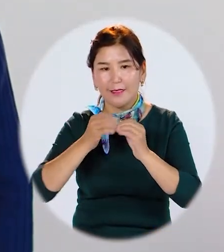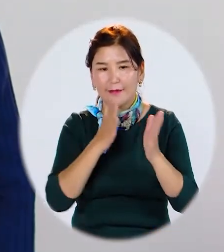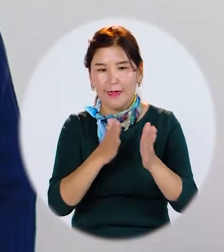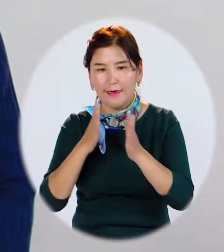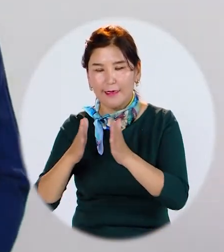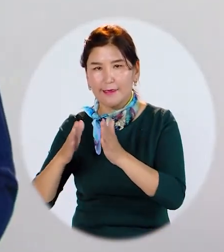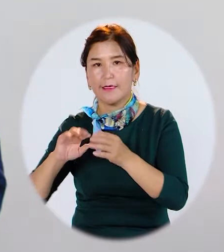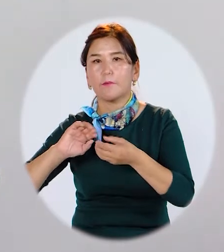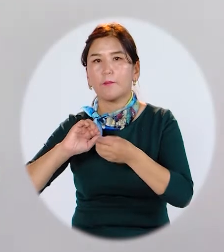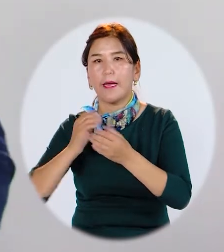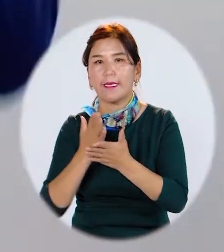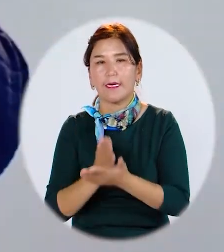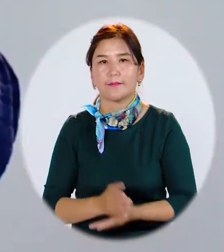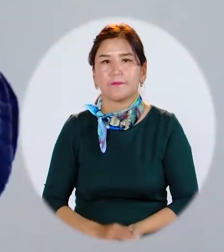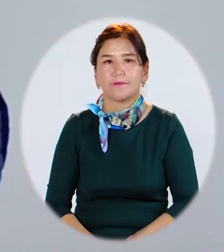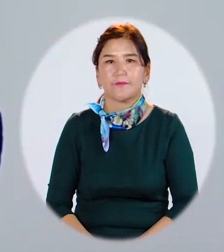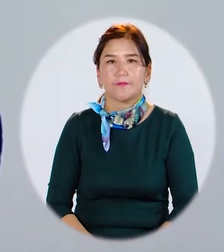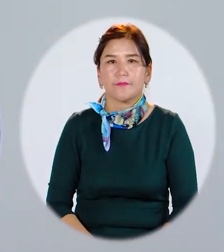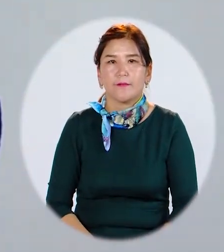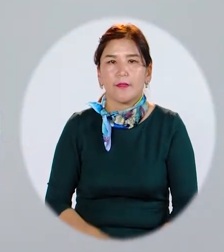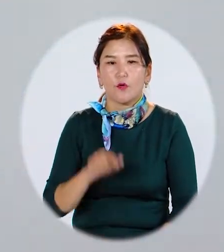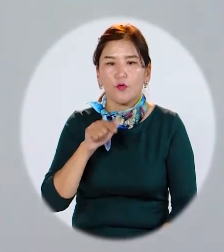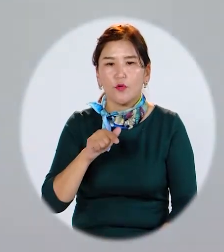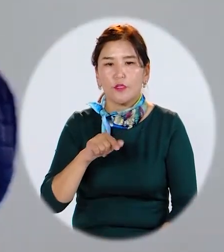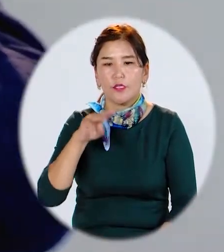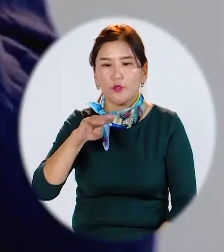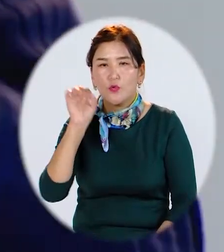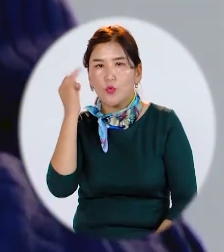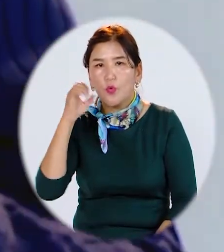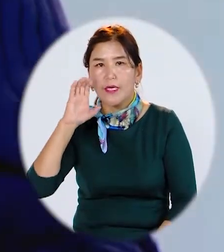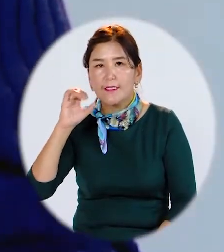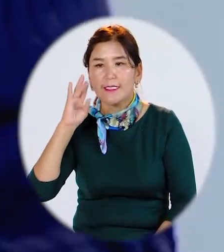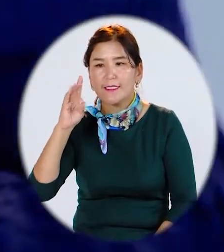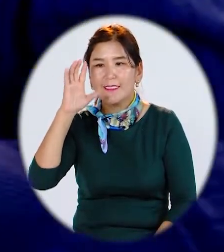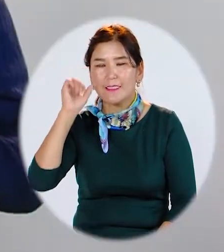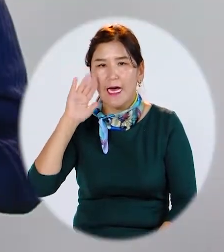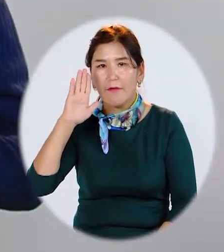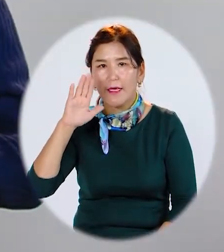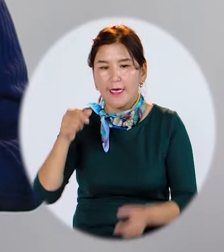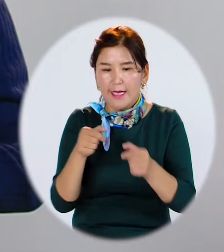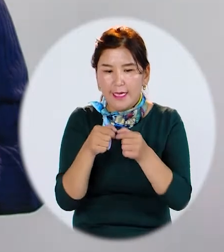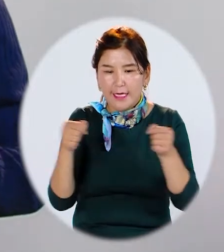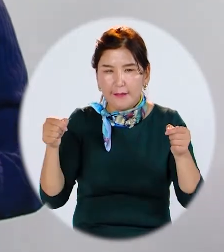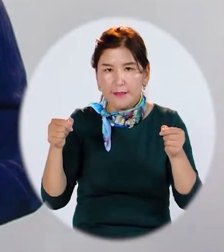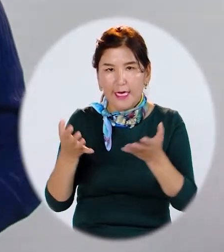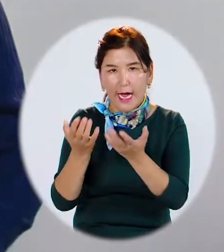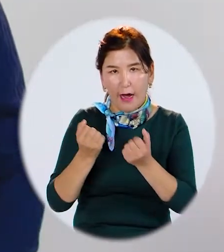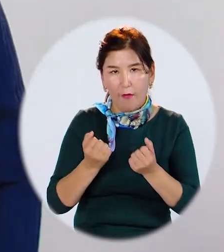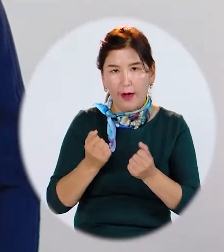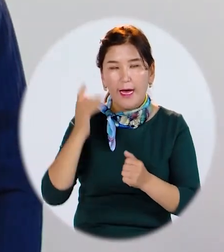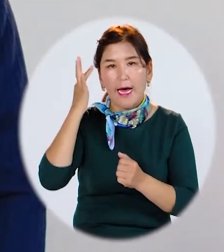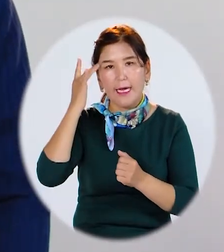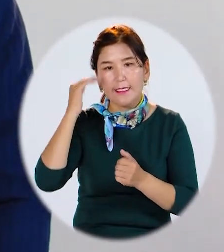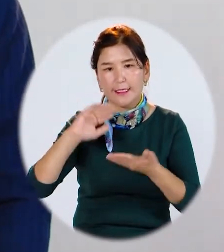ингээд өнөөдөр та бүхэндээ энэ түйсэн савын битүү хэсэг дээр хэмжээ авах хийх дарааллыг та бүхэндээ